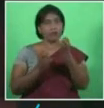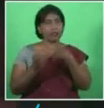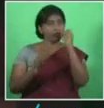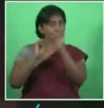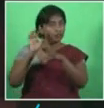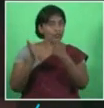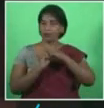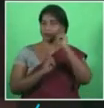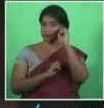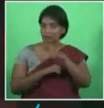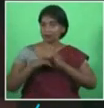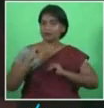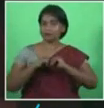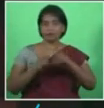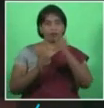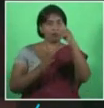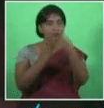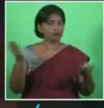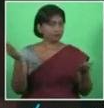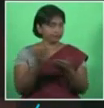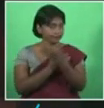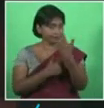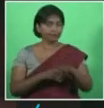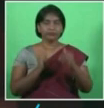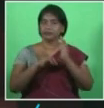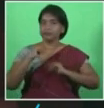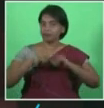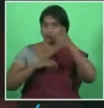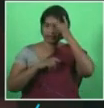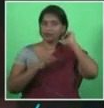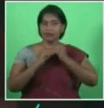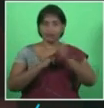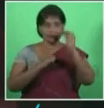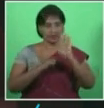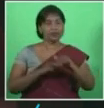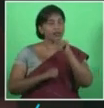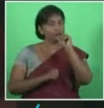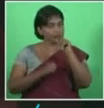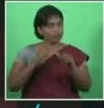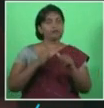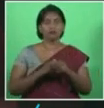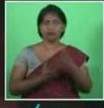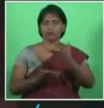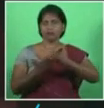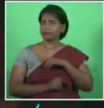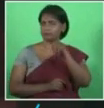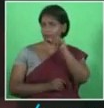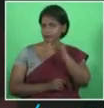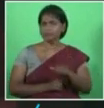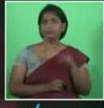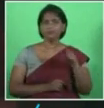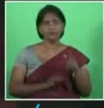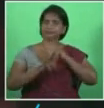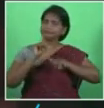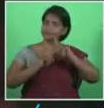කිරීමේ ක්‍රියාවලිය තුල නොමිනේෂන්ස් බාර ගැනීමේ ක්‍රියාවලිය තුල මේක කරනකොට ඇත්ත වශයෙන්ම ව්‍යාකූලත්වයක් නිර්මාණය වෙනවා. කවුරු